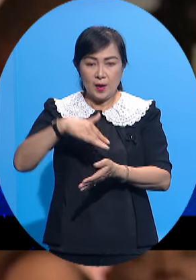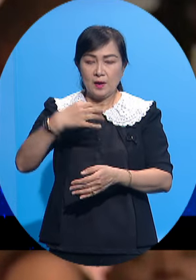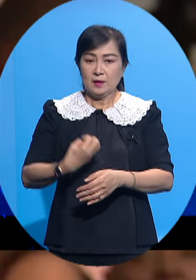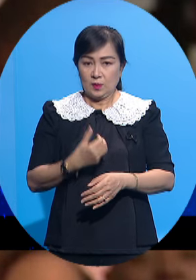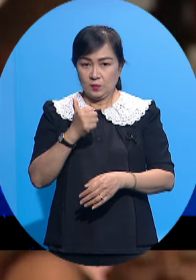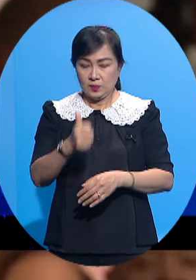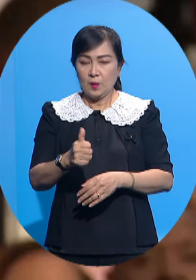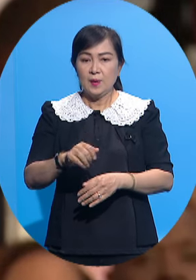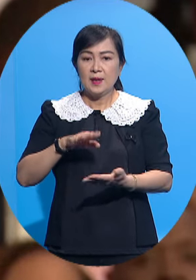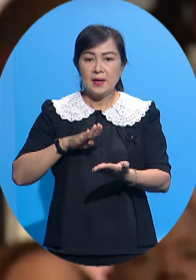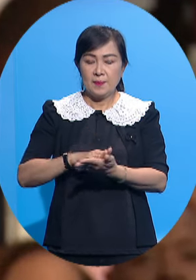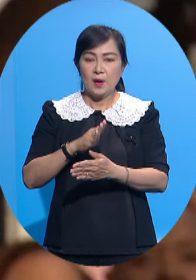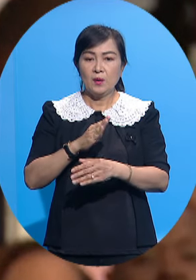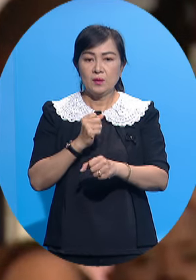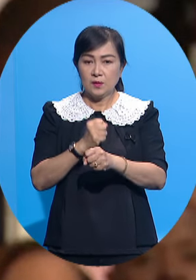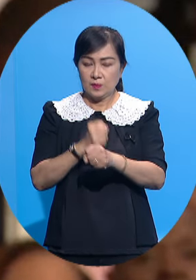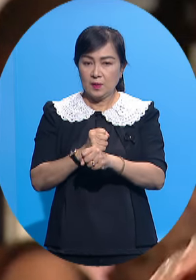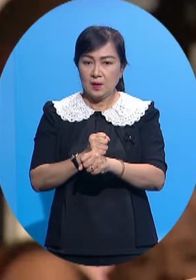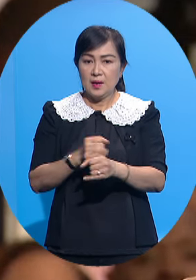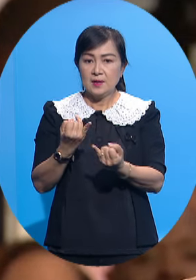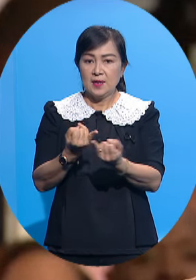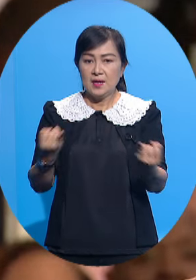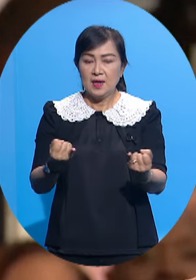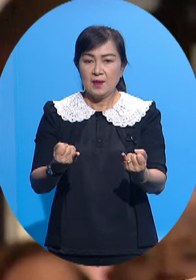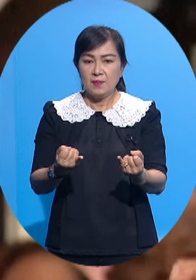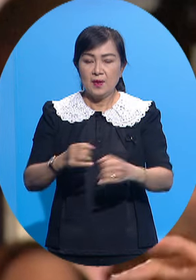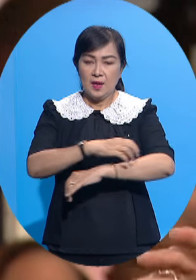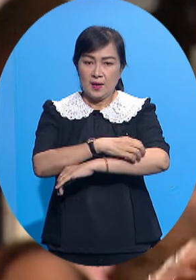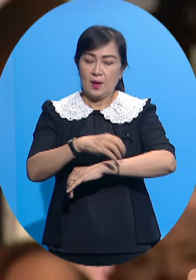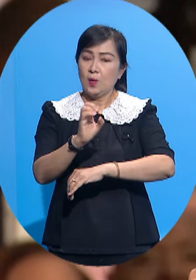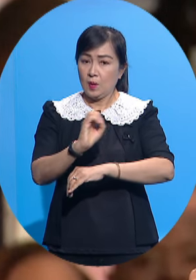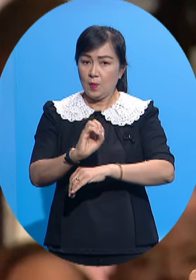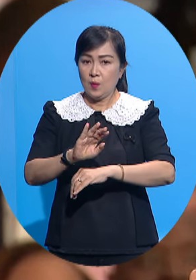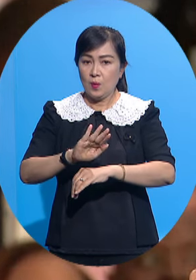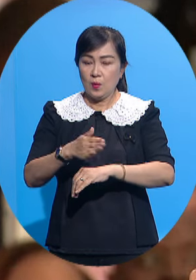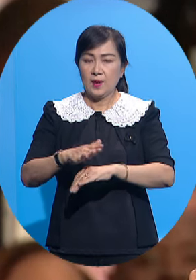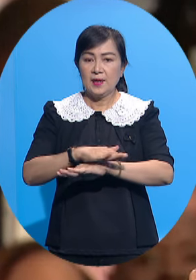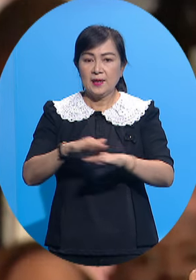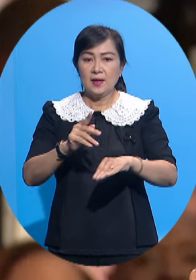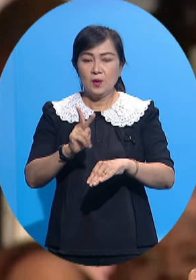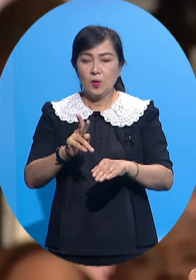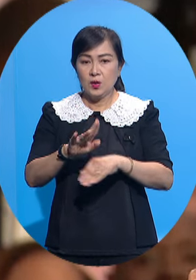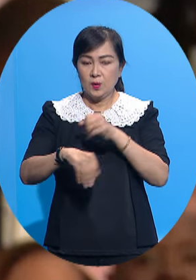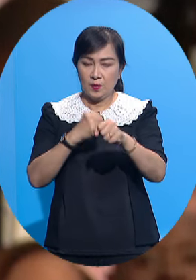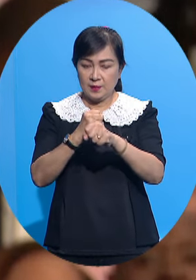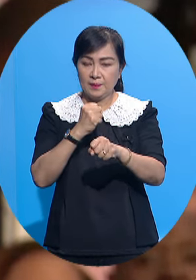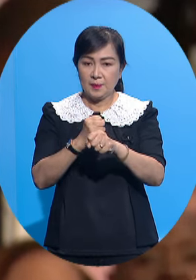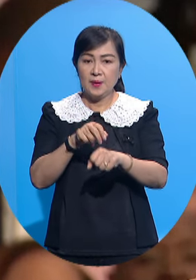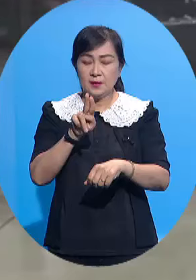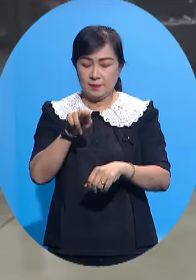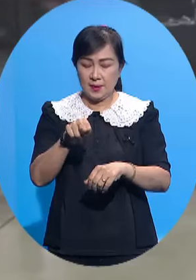sống tốt, hay đảm bảo được là không đứa trẻ nào phải lớn lên trong cảnh nghèo đói, hoặc bạn có thể nghỉ hưu sau nhiều năm làm việc chăm